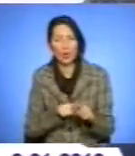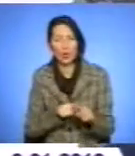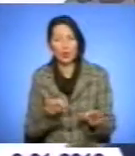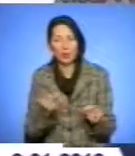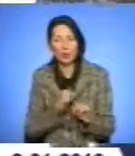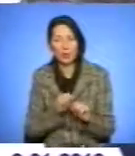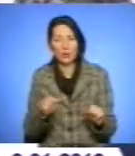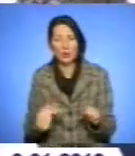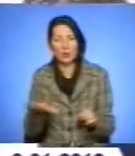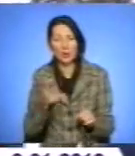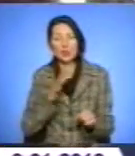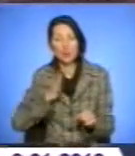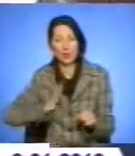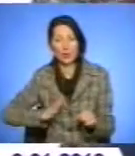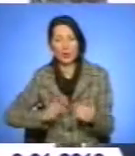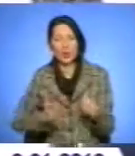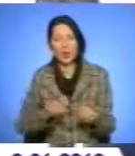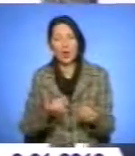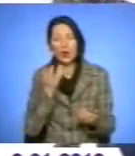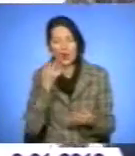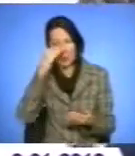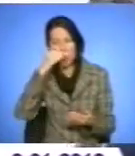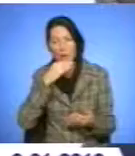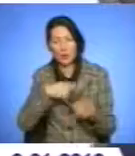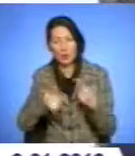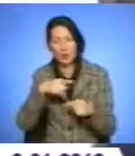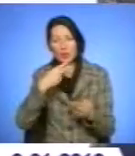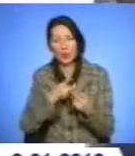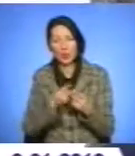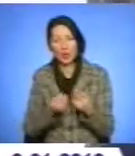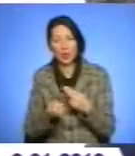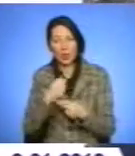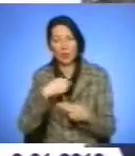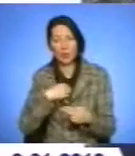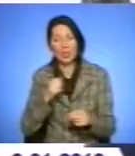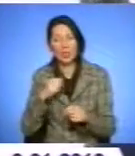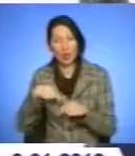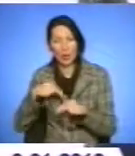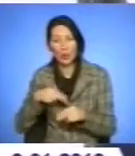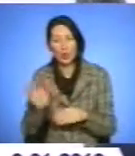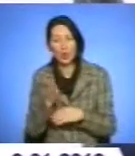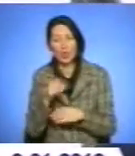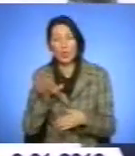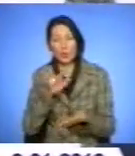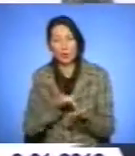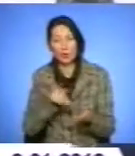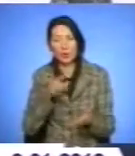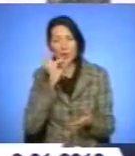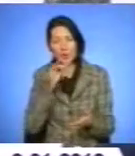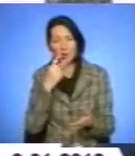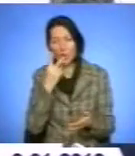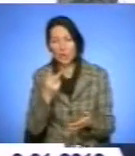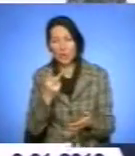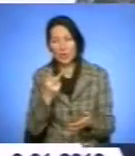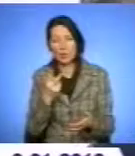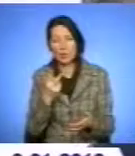Це все ми зазнали. І як навіть батько прийшов з тюрми, він не раз до мене приходив на роботу, ми з ним прогулювалися по місту, то він казав, бачиш, він де слідом